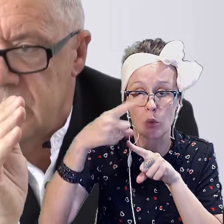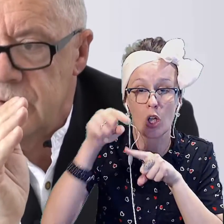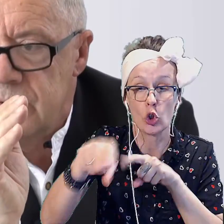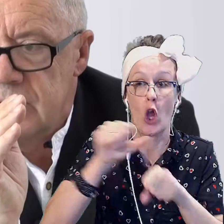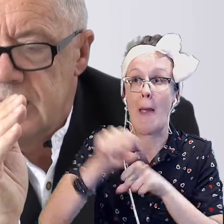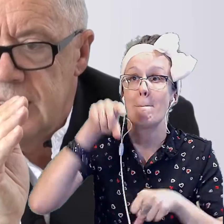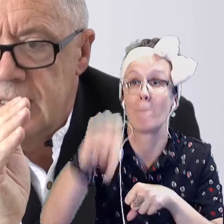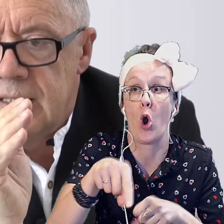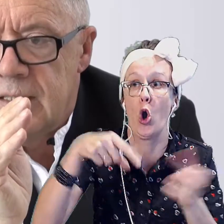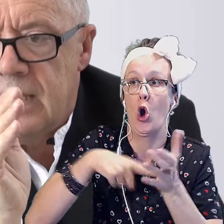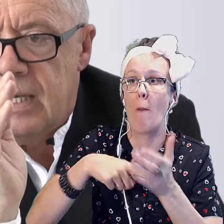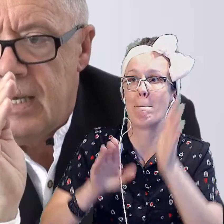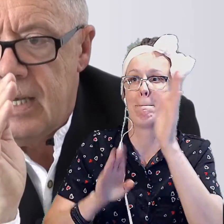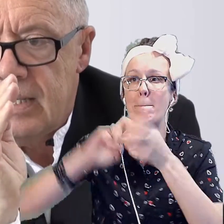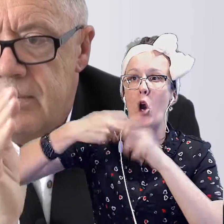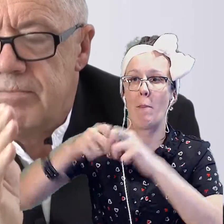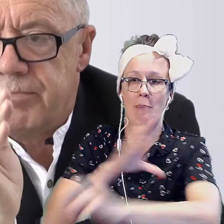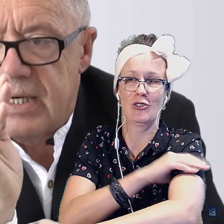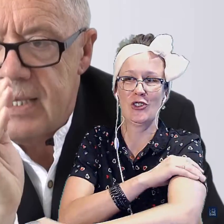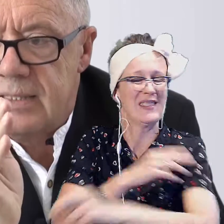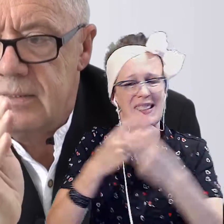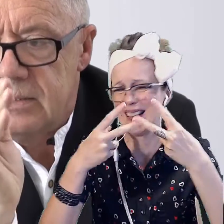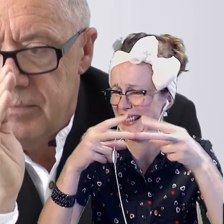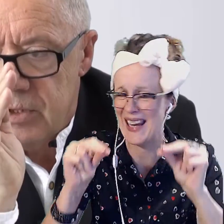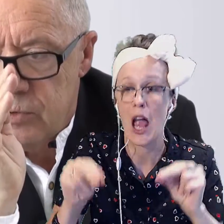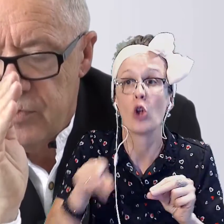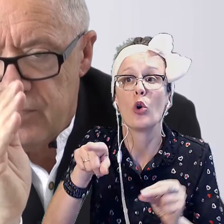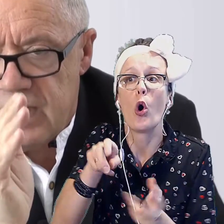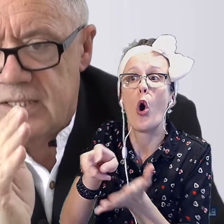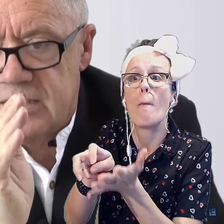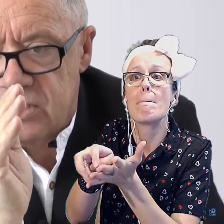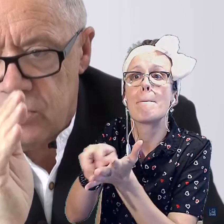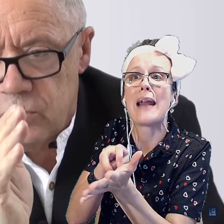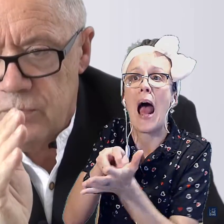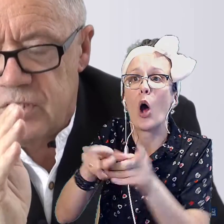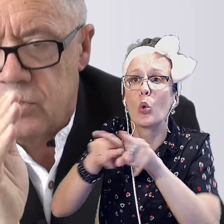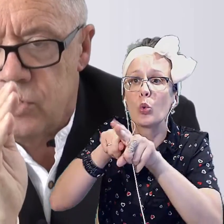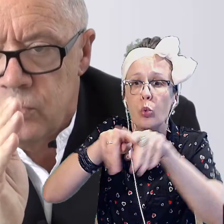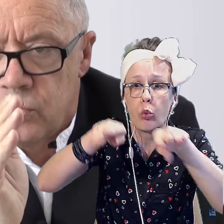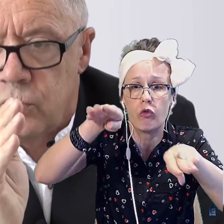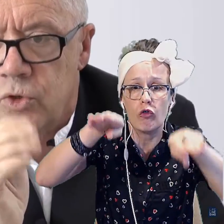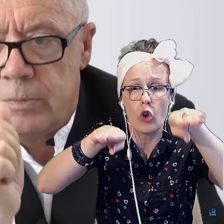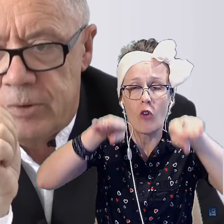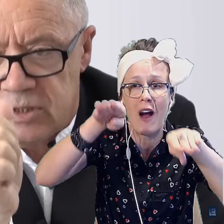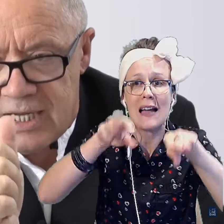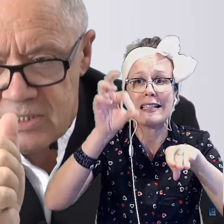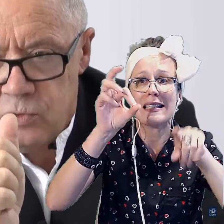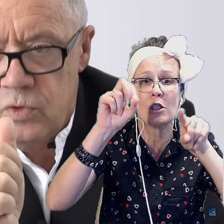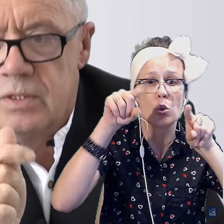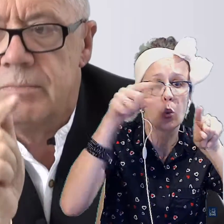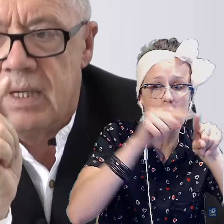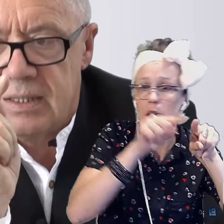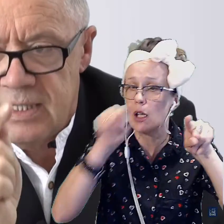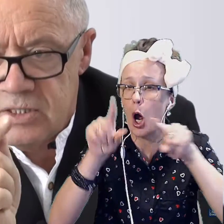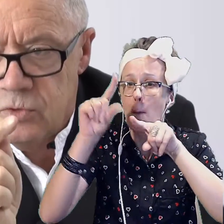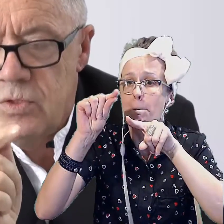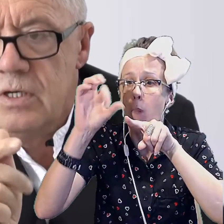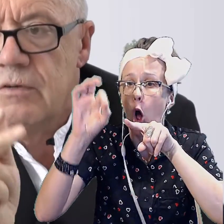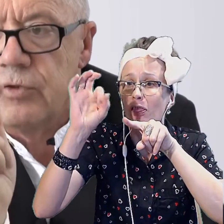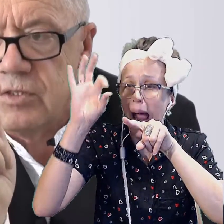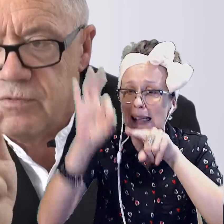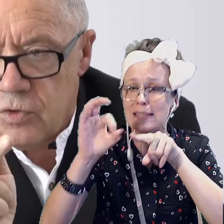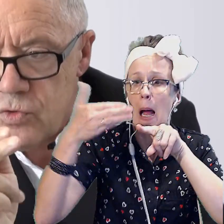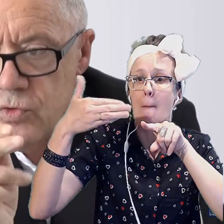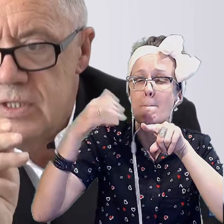nadciśnieniu a brak równowagi sodu w stosunku do potasu magnezu